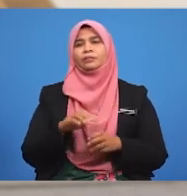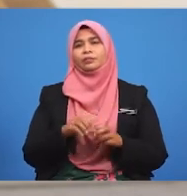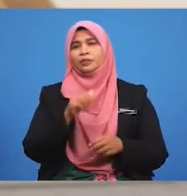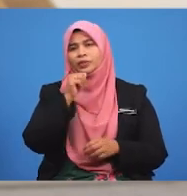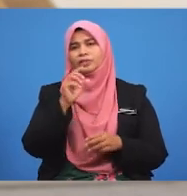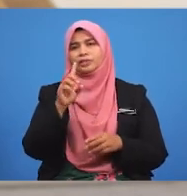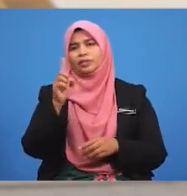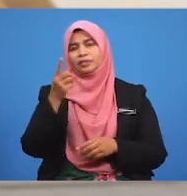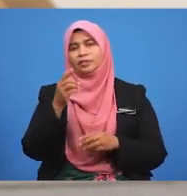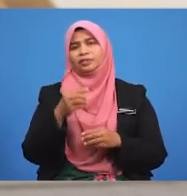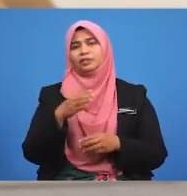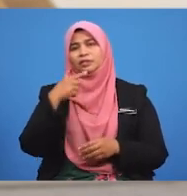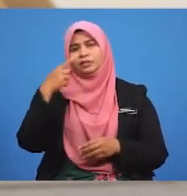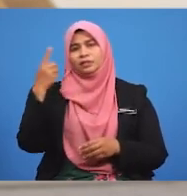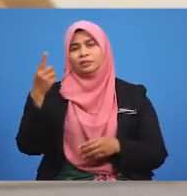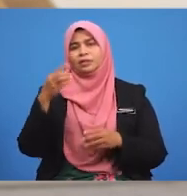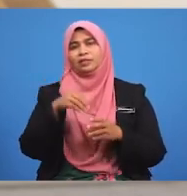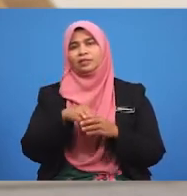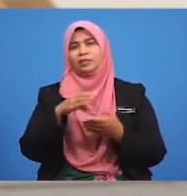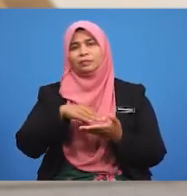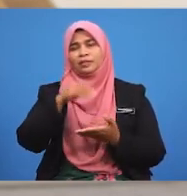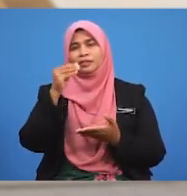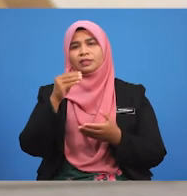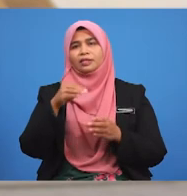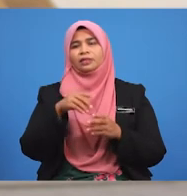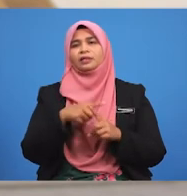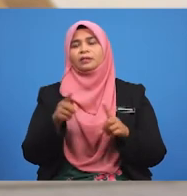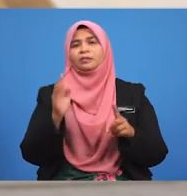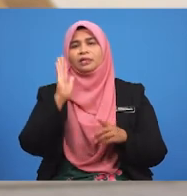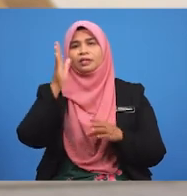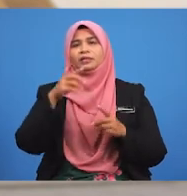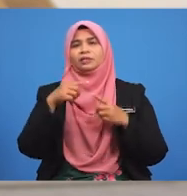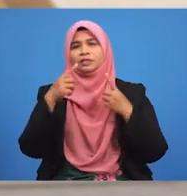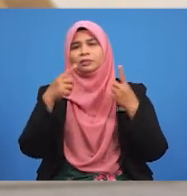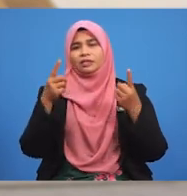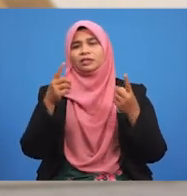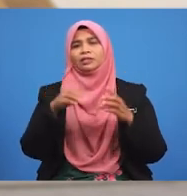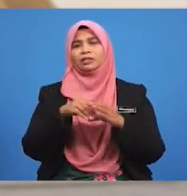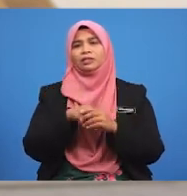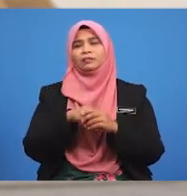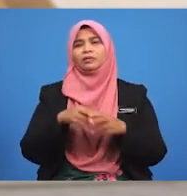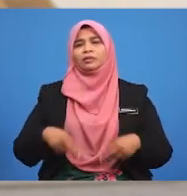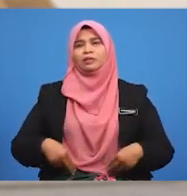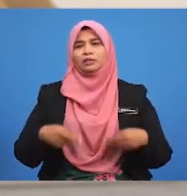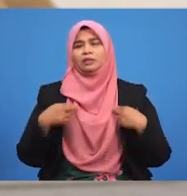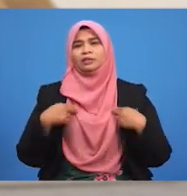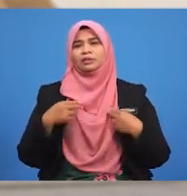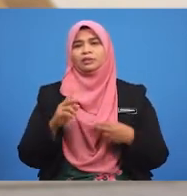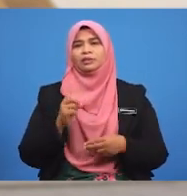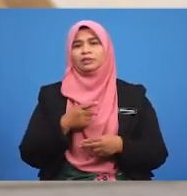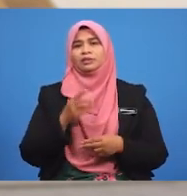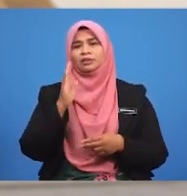cemerlang dari segi saksiah dan peribadi kita. InsyaAllah, kita sama-sama berazam untuk melakukan perubahan pada diri